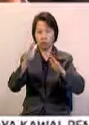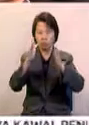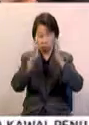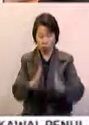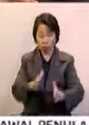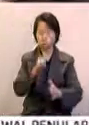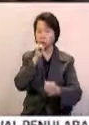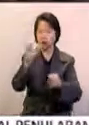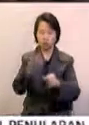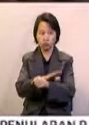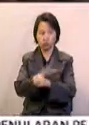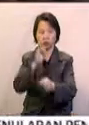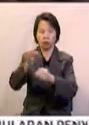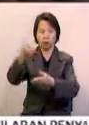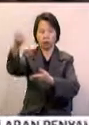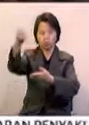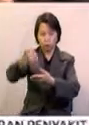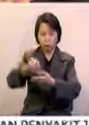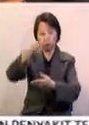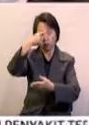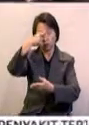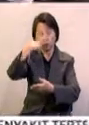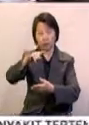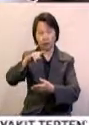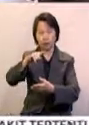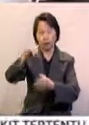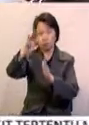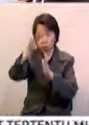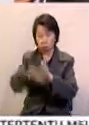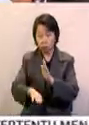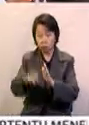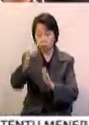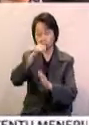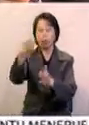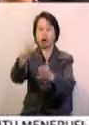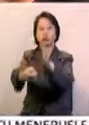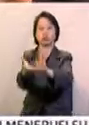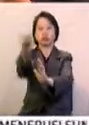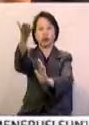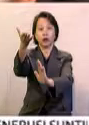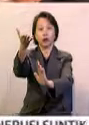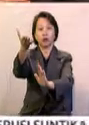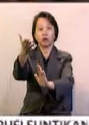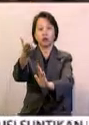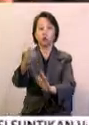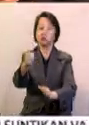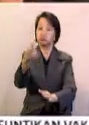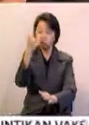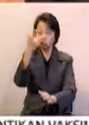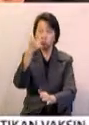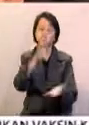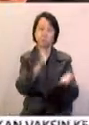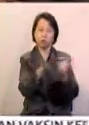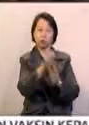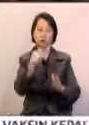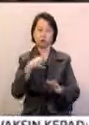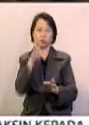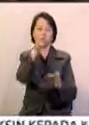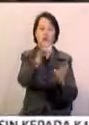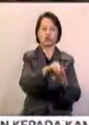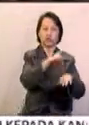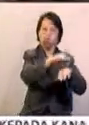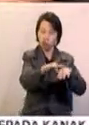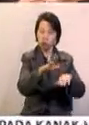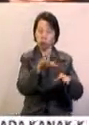jika import dari Thailand berkurangan disebabkan kenaikan harga maknanya kita dapat Mengisi apa yang kelopongan yang